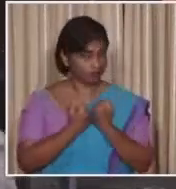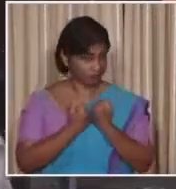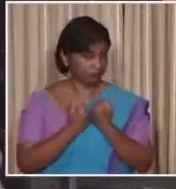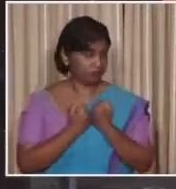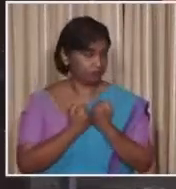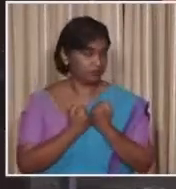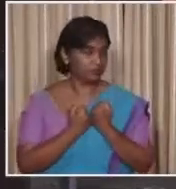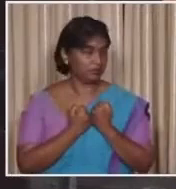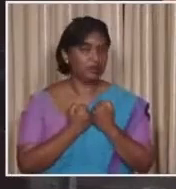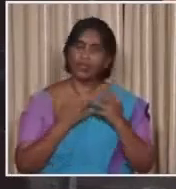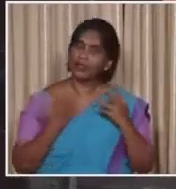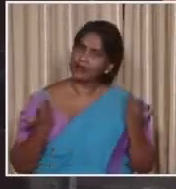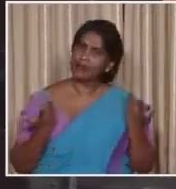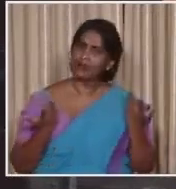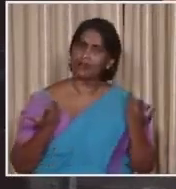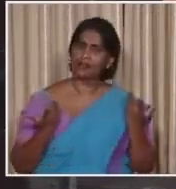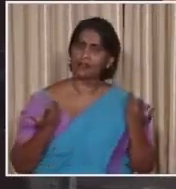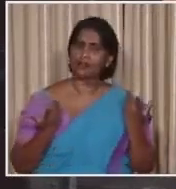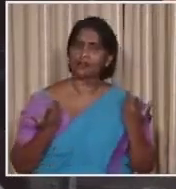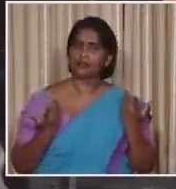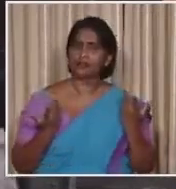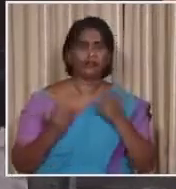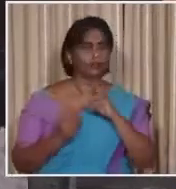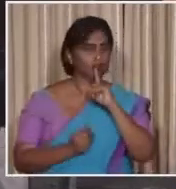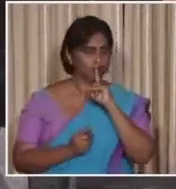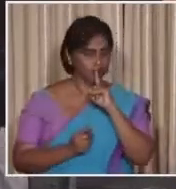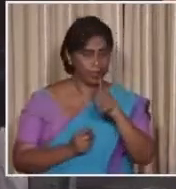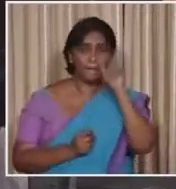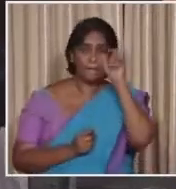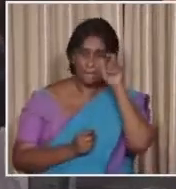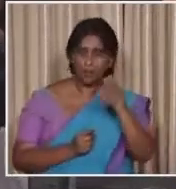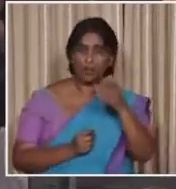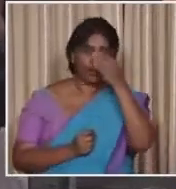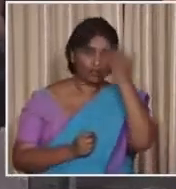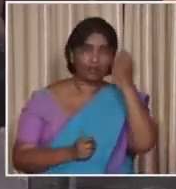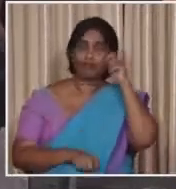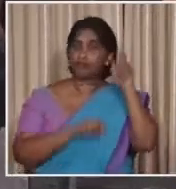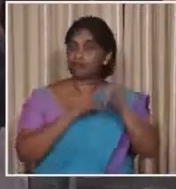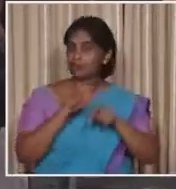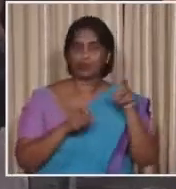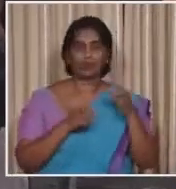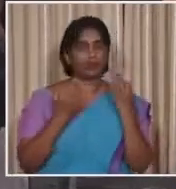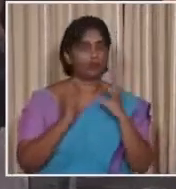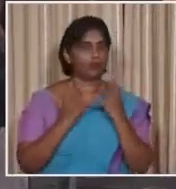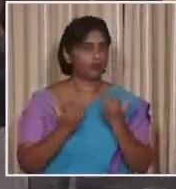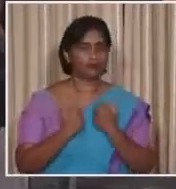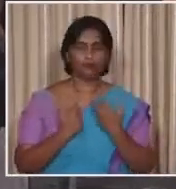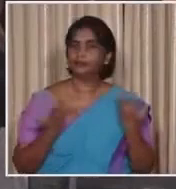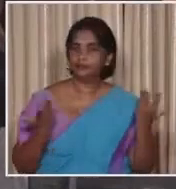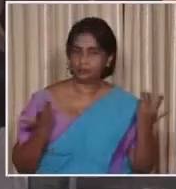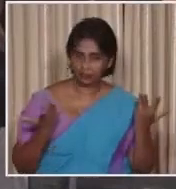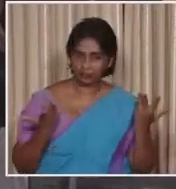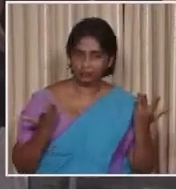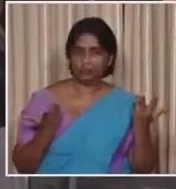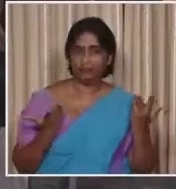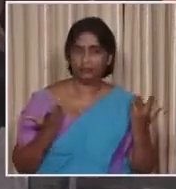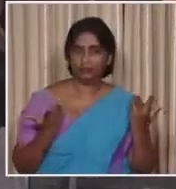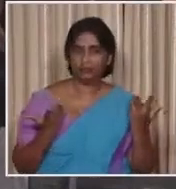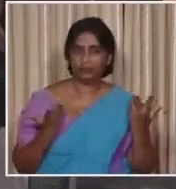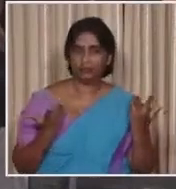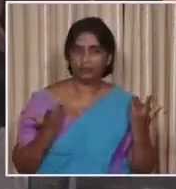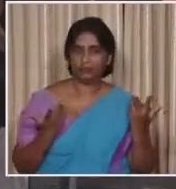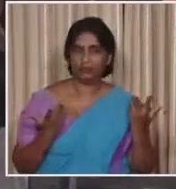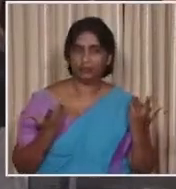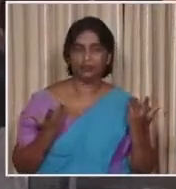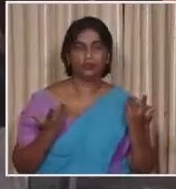ดิรัมอินทร์เวรัยกระไรค่ามลีริกินโรมโอริชอตตูอิรัตตมังชินดามลชุดันดิรัมอะไ